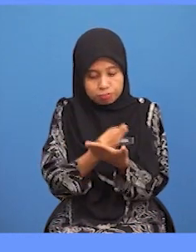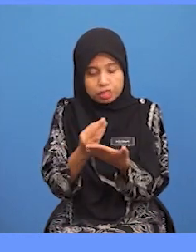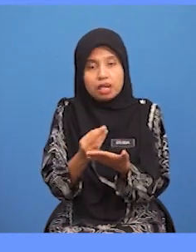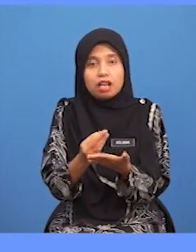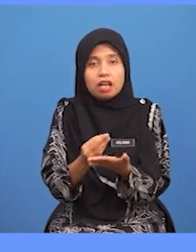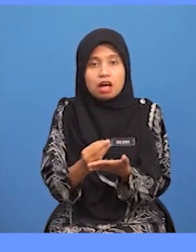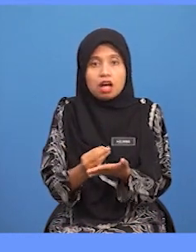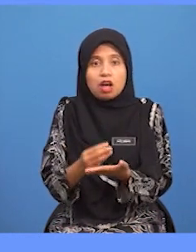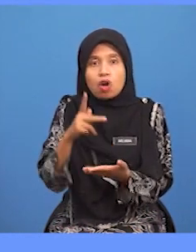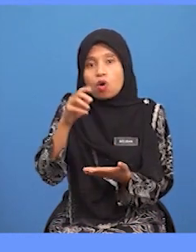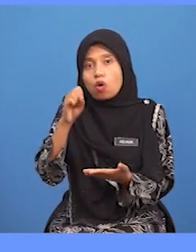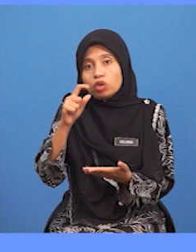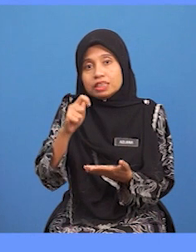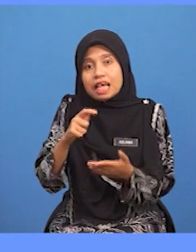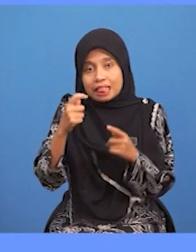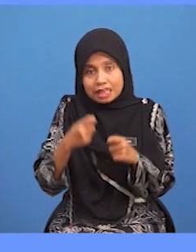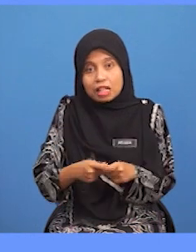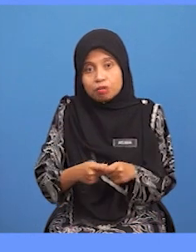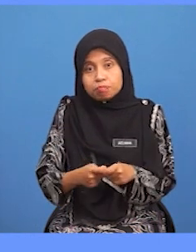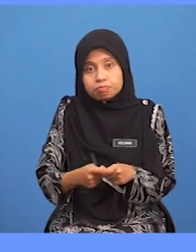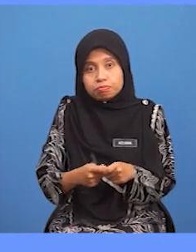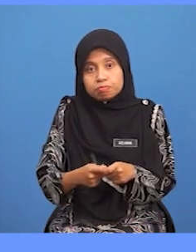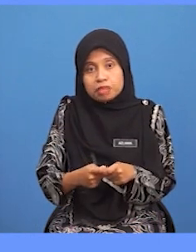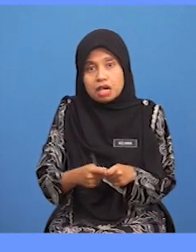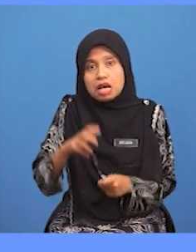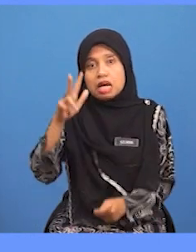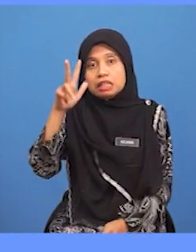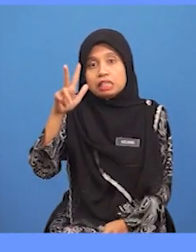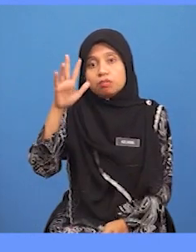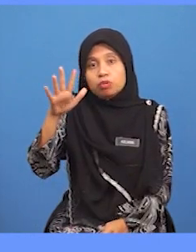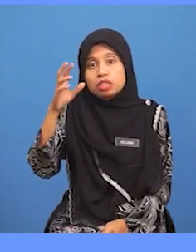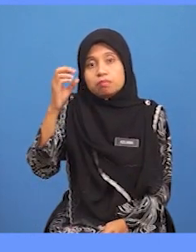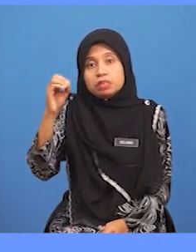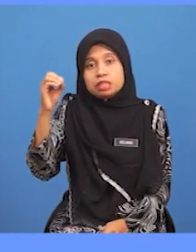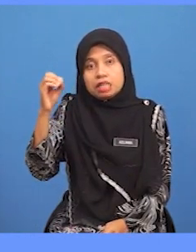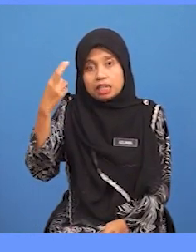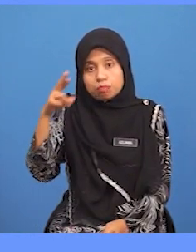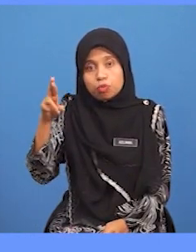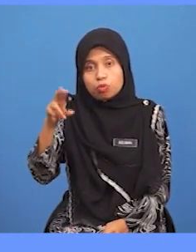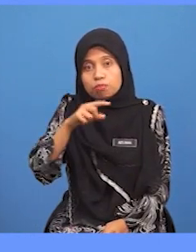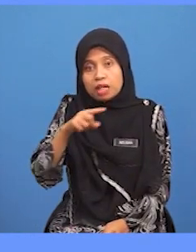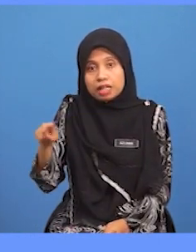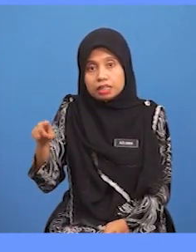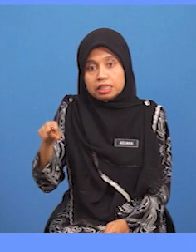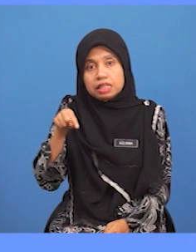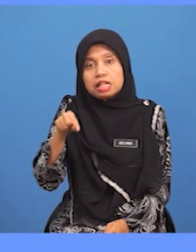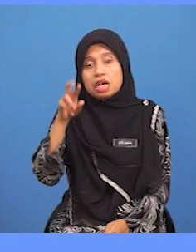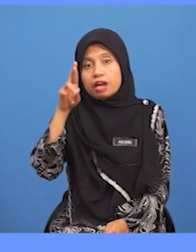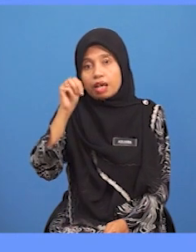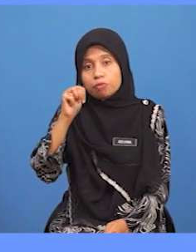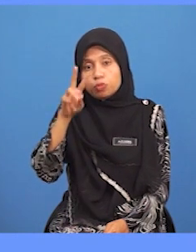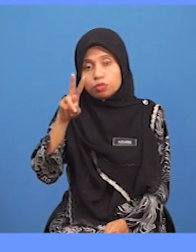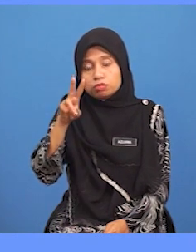modal. Kos tetap RM35,000 bahagi margin caruman seunit RM2. Seperti yang